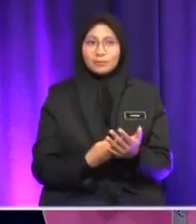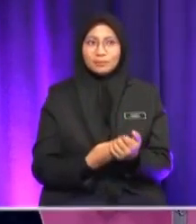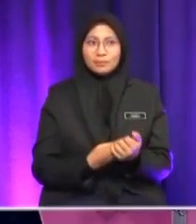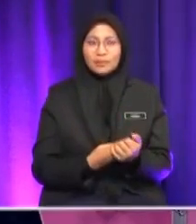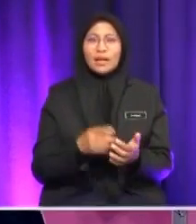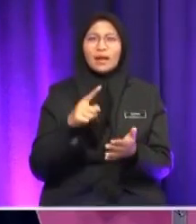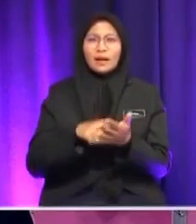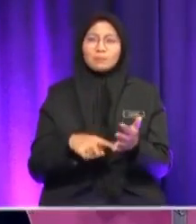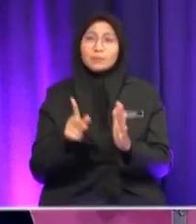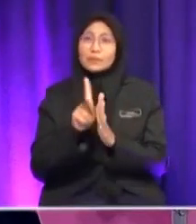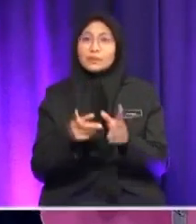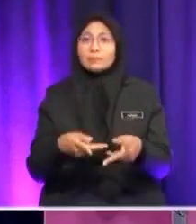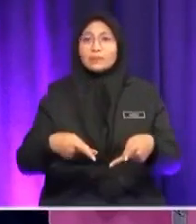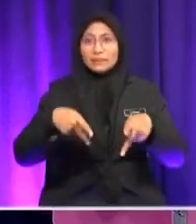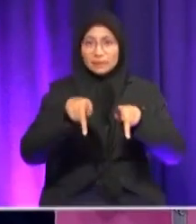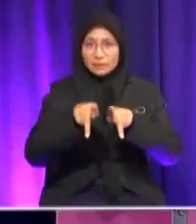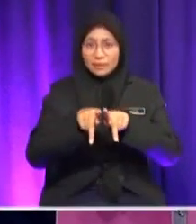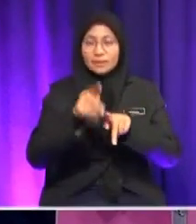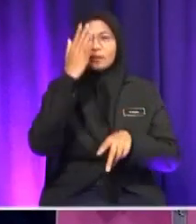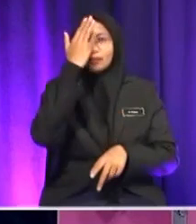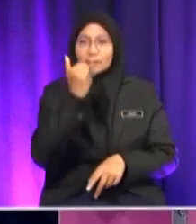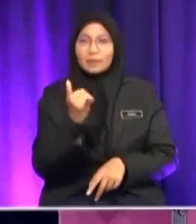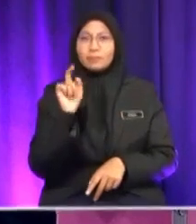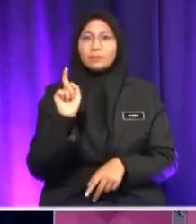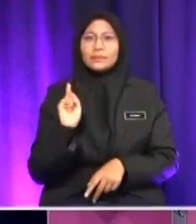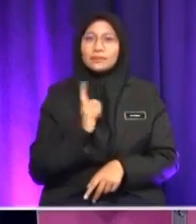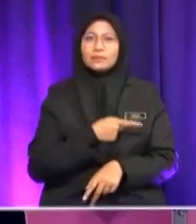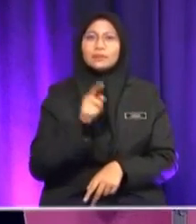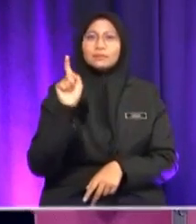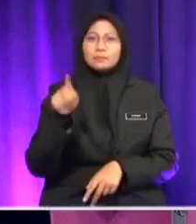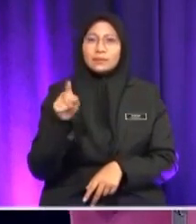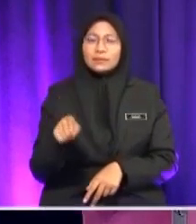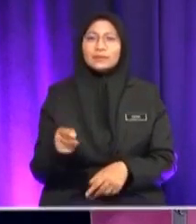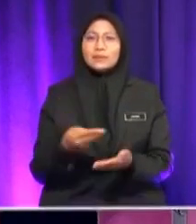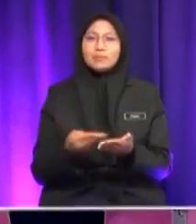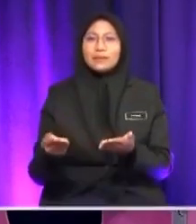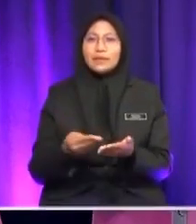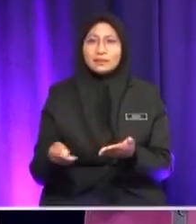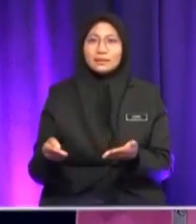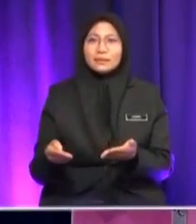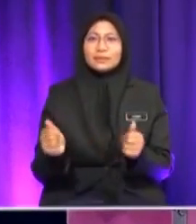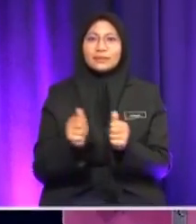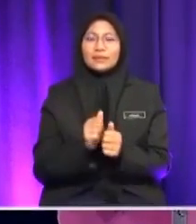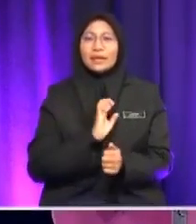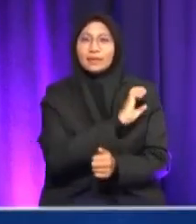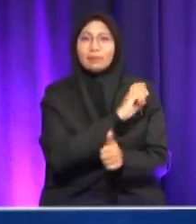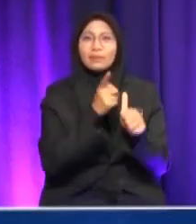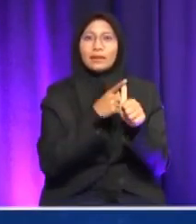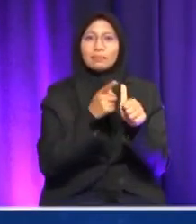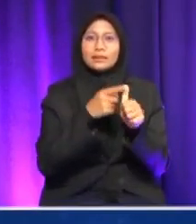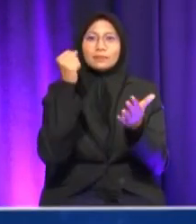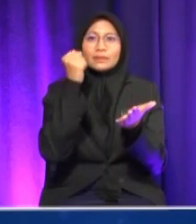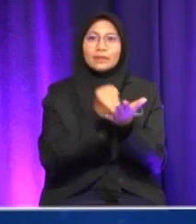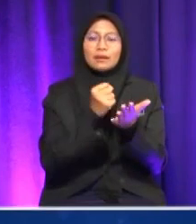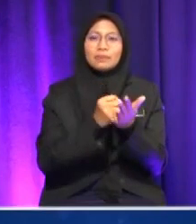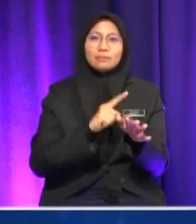beberapa kepentingan. Kenapa kita perlu berbelanja secara beretika? Yang pertama, menjamin masa hadapan.